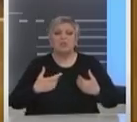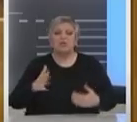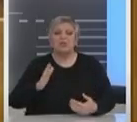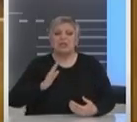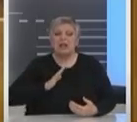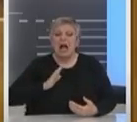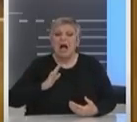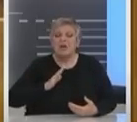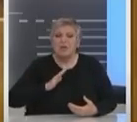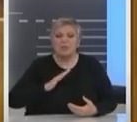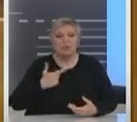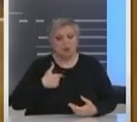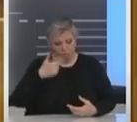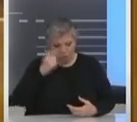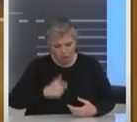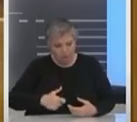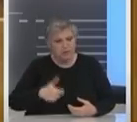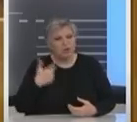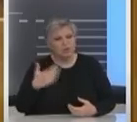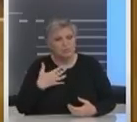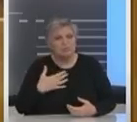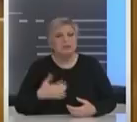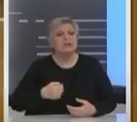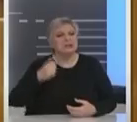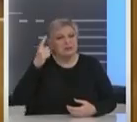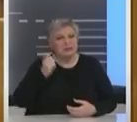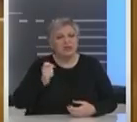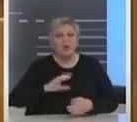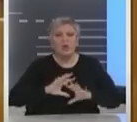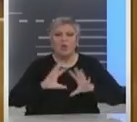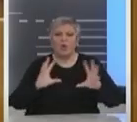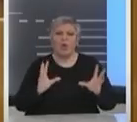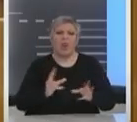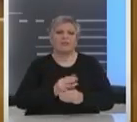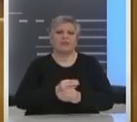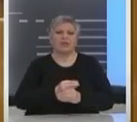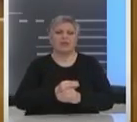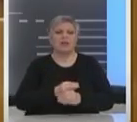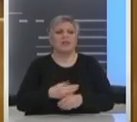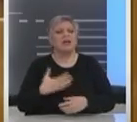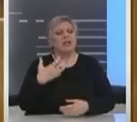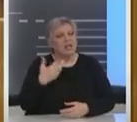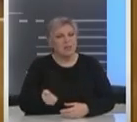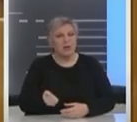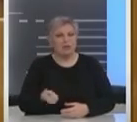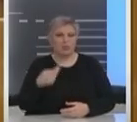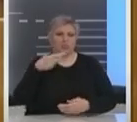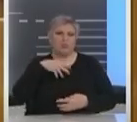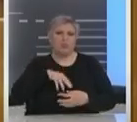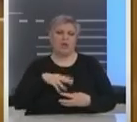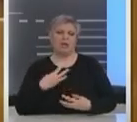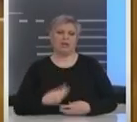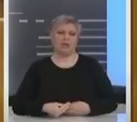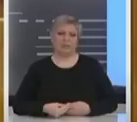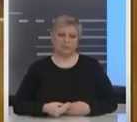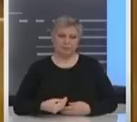ανθρώπινο δεν μου είναι ξένο». Και θα μπορούσα να προσυπογράψω απολύτως αυτή τη ρίση με μια εξαίρεση.